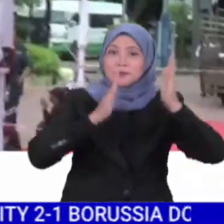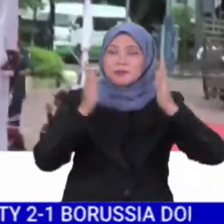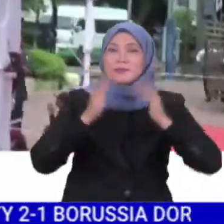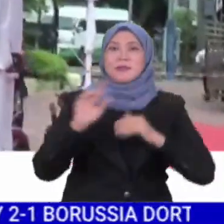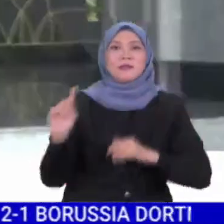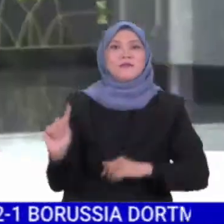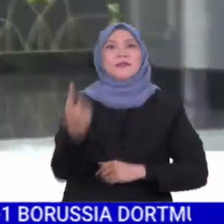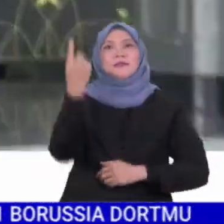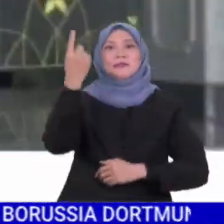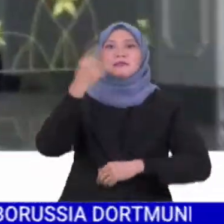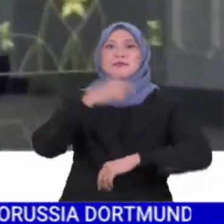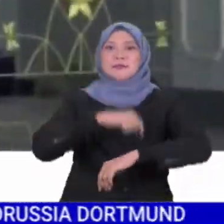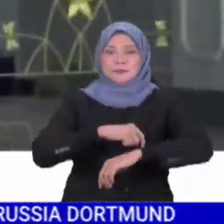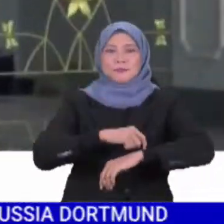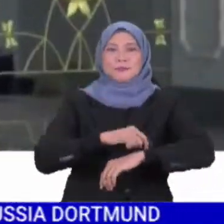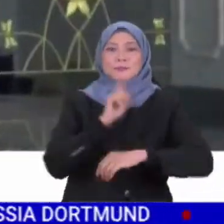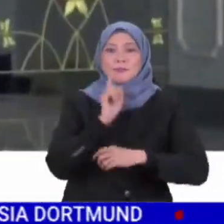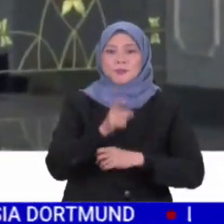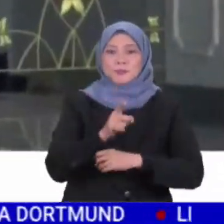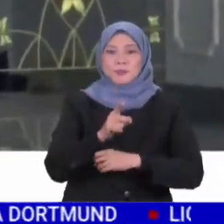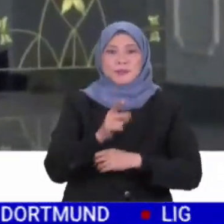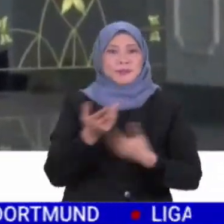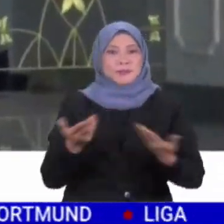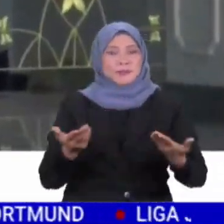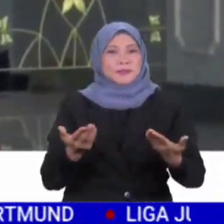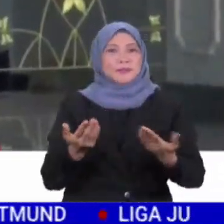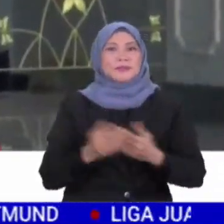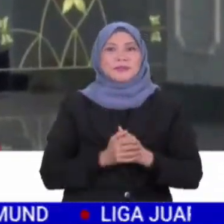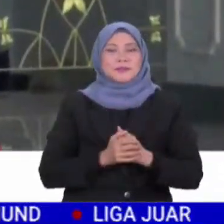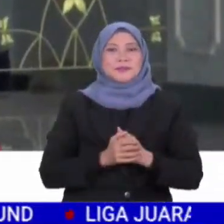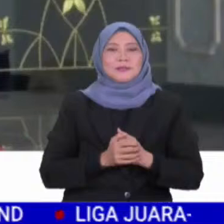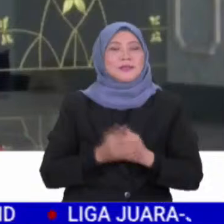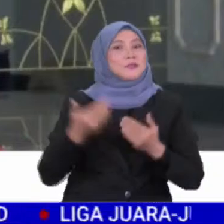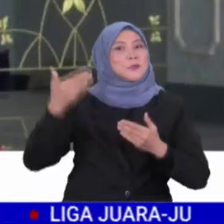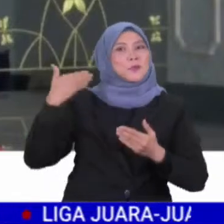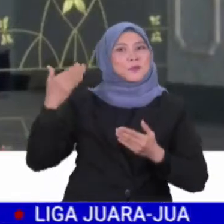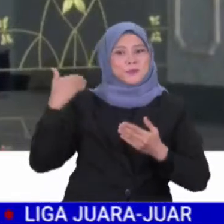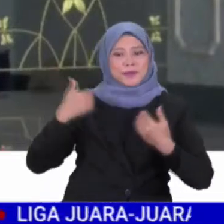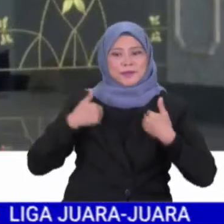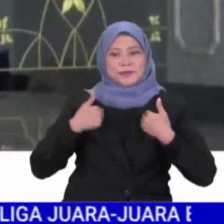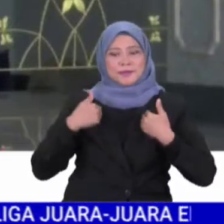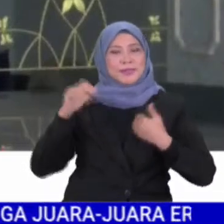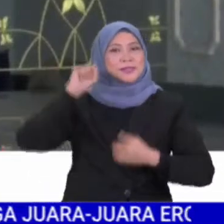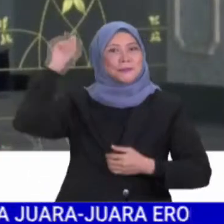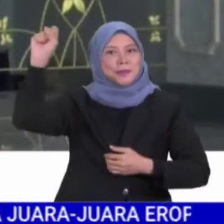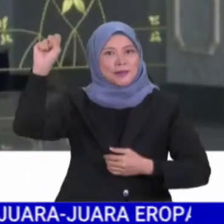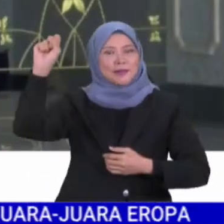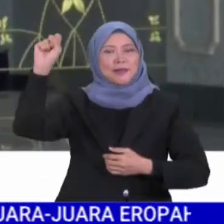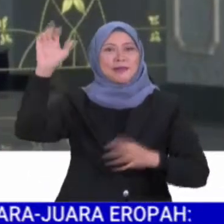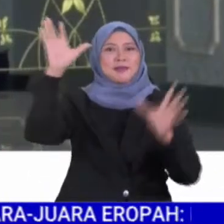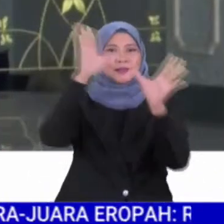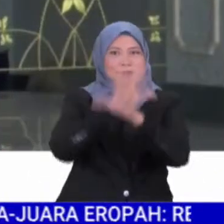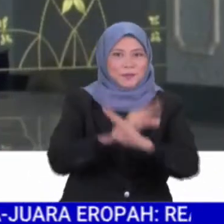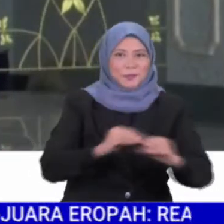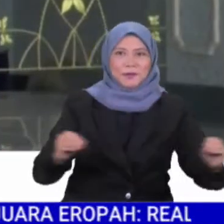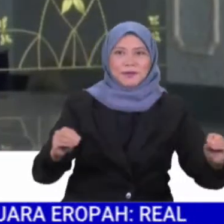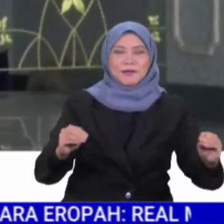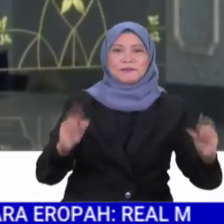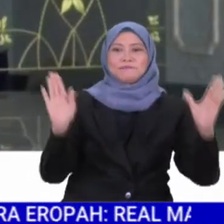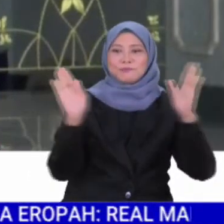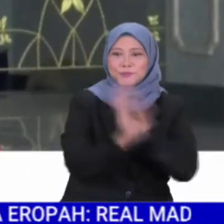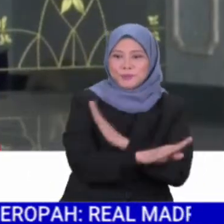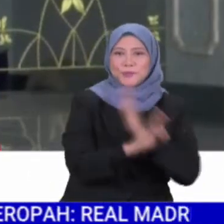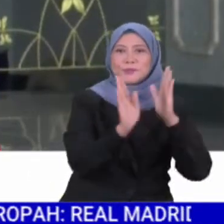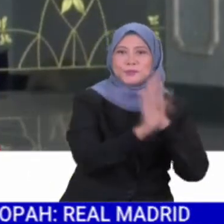sambutan julung kali diadakan selain daripada sentiasa sebelum ini diadakan di negeri Sabah dan juga negeri Sarawak secara